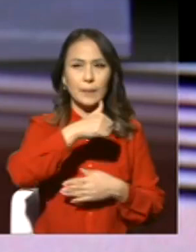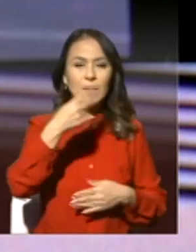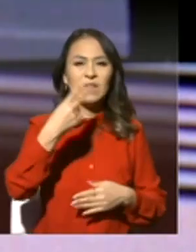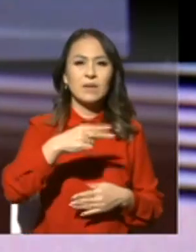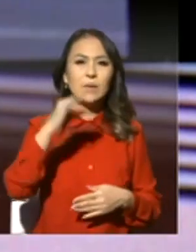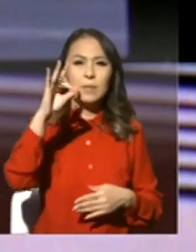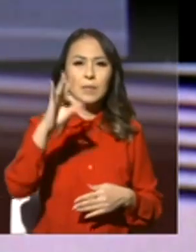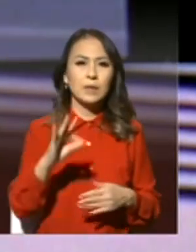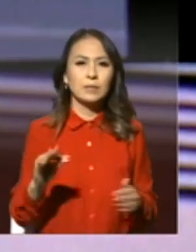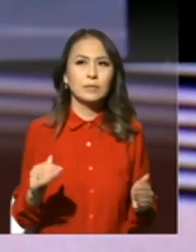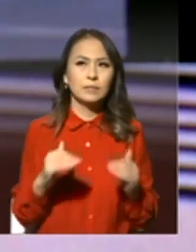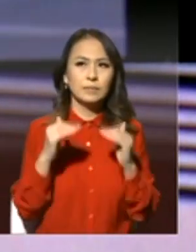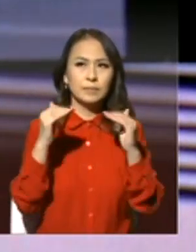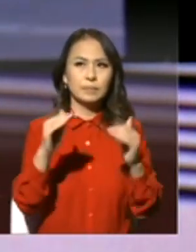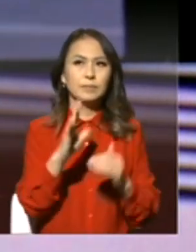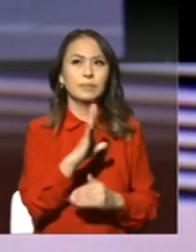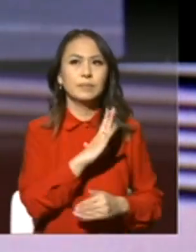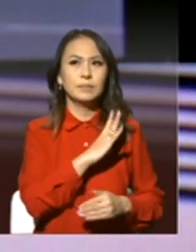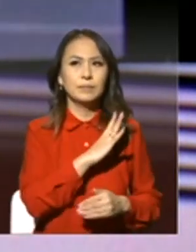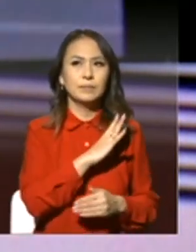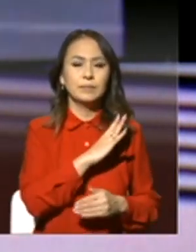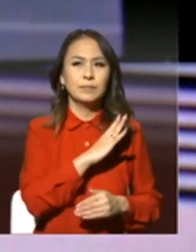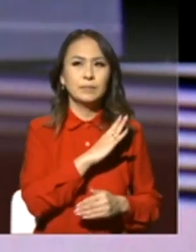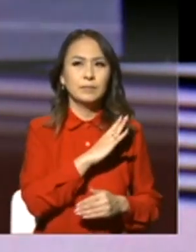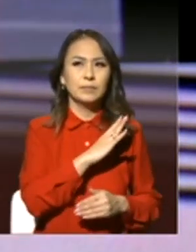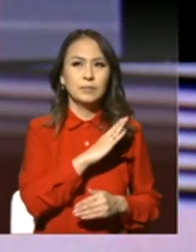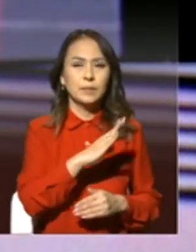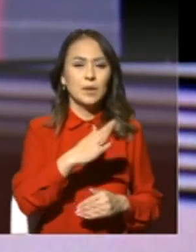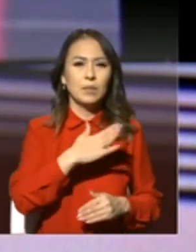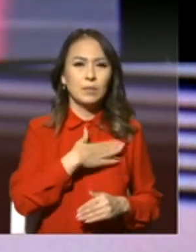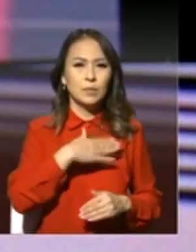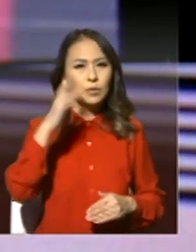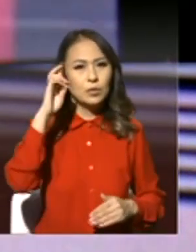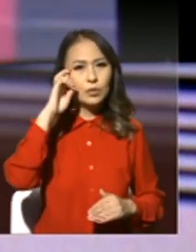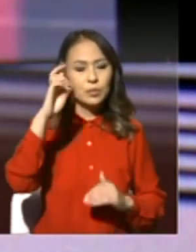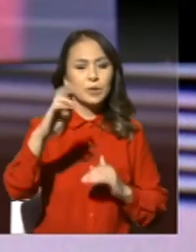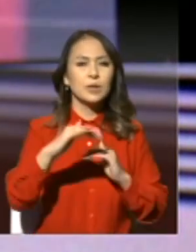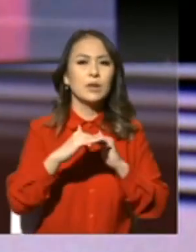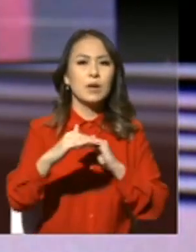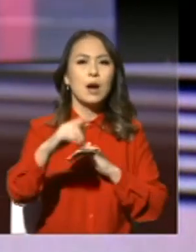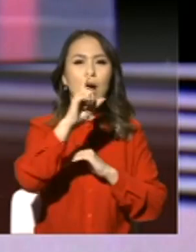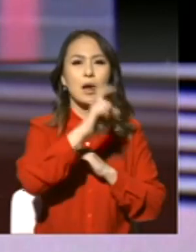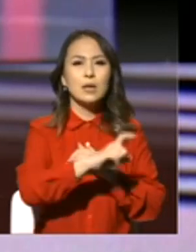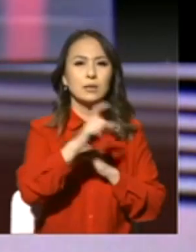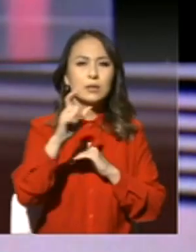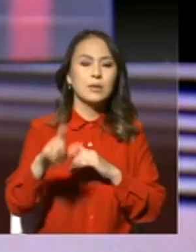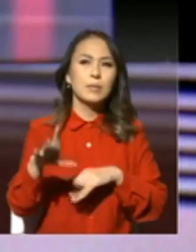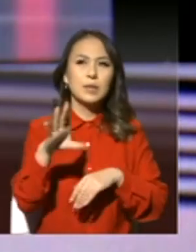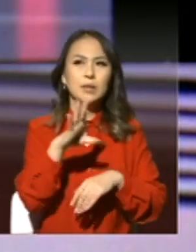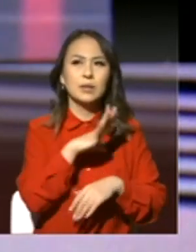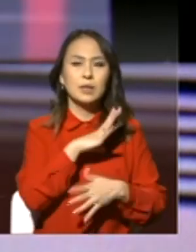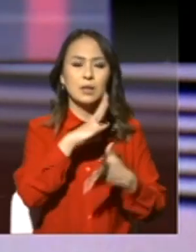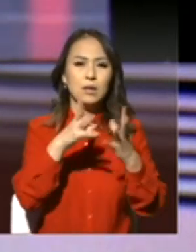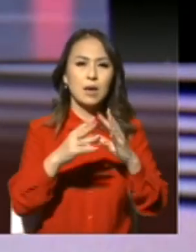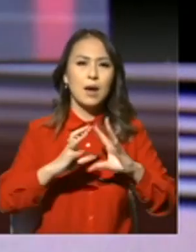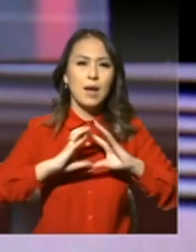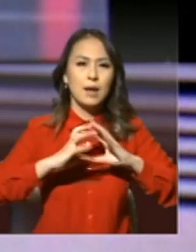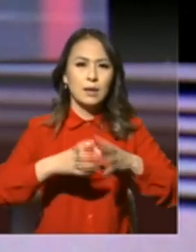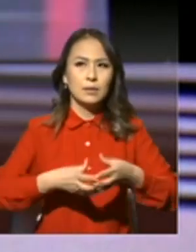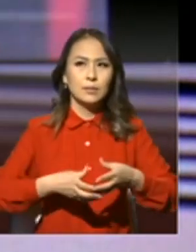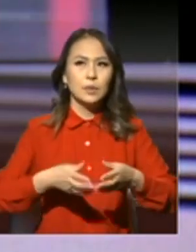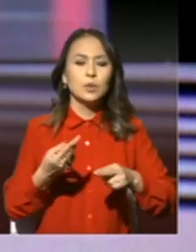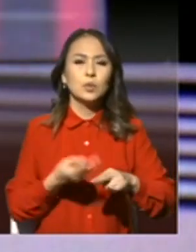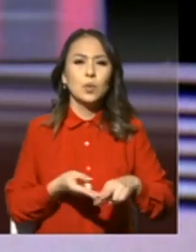өсті. Енді біздің үкіметтегі азаматтар көбінесе осы әлемдегі бағалар өсті,